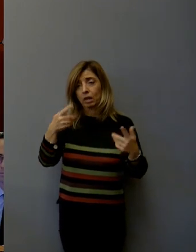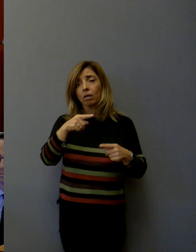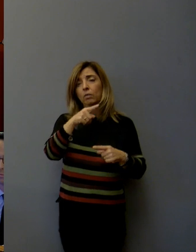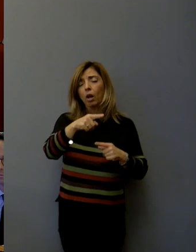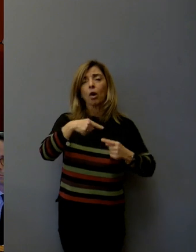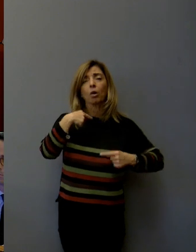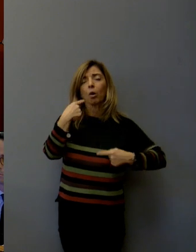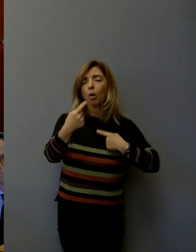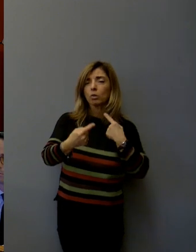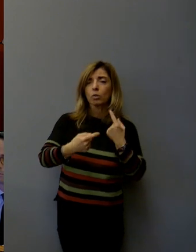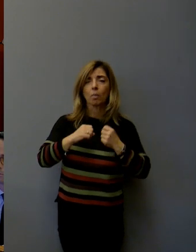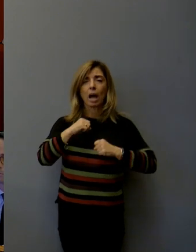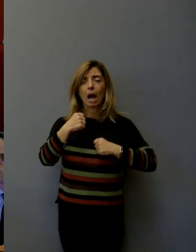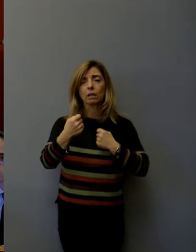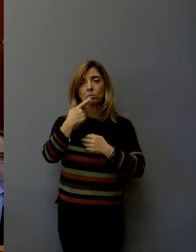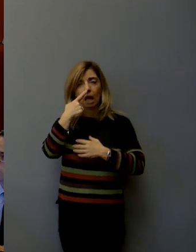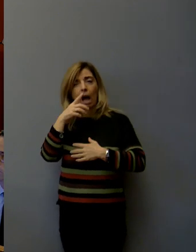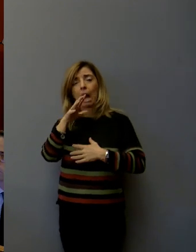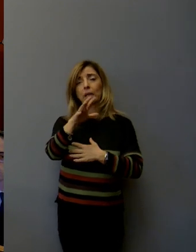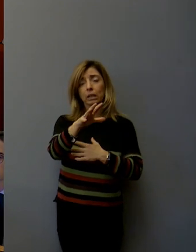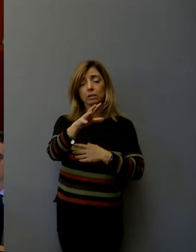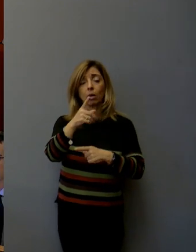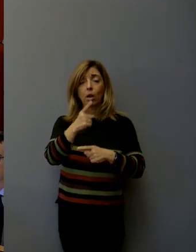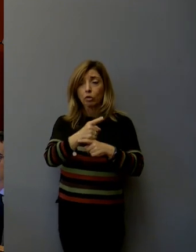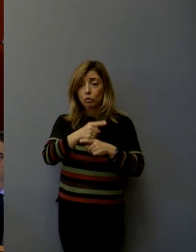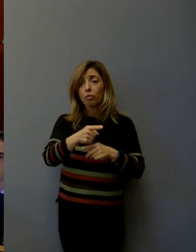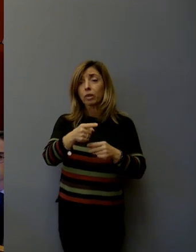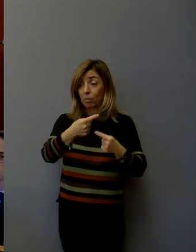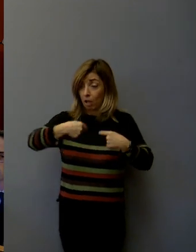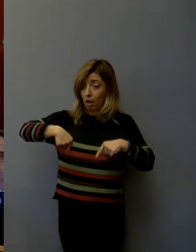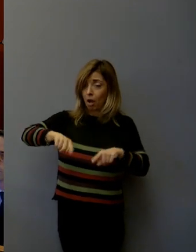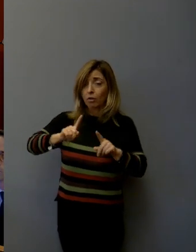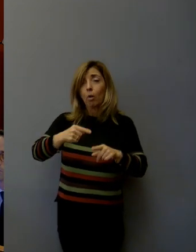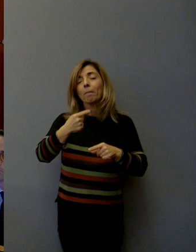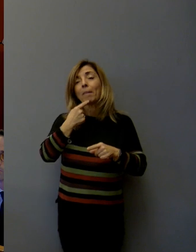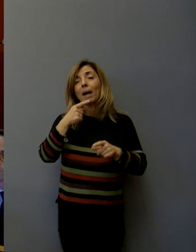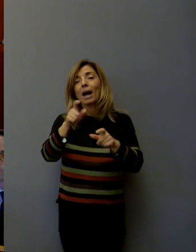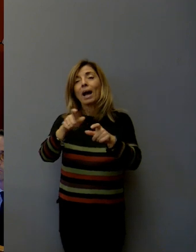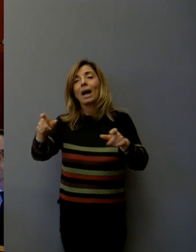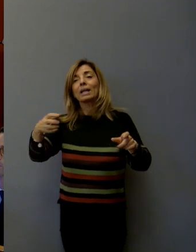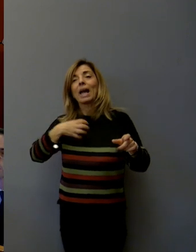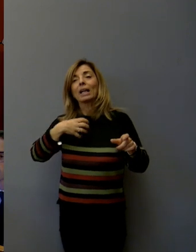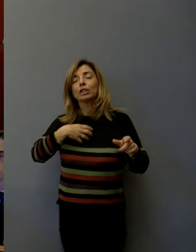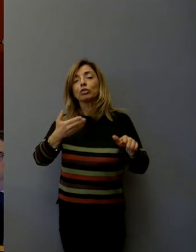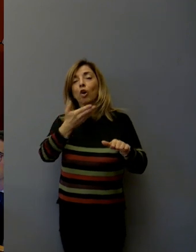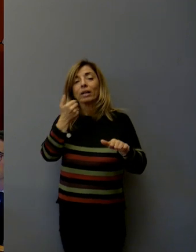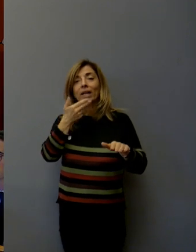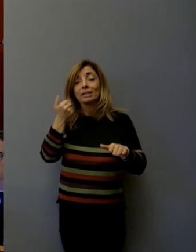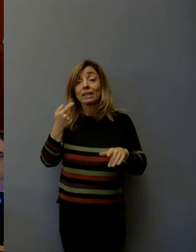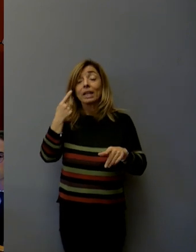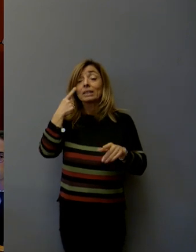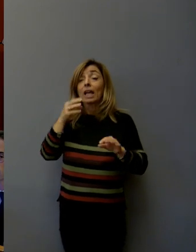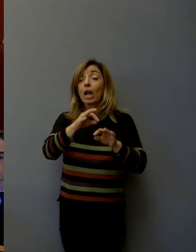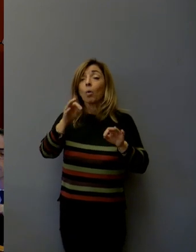aggressivo tenerlo un po' di più con gli assessori che sono assenti perché se qualcuno è organizzare feste e non è in quest'aula penso che lei lì